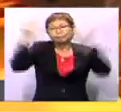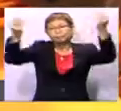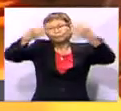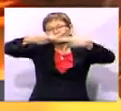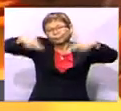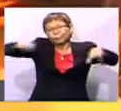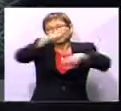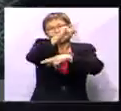pelancaran Kia pikanto